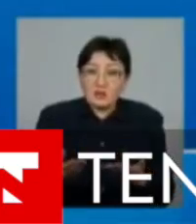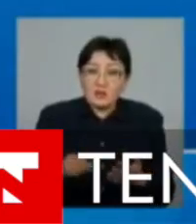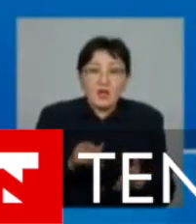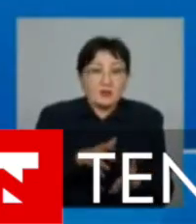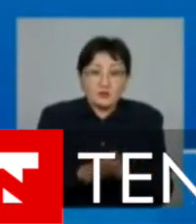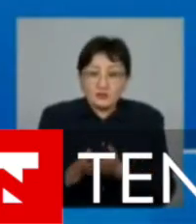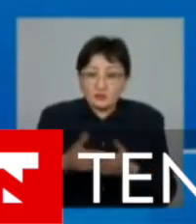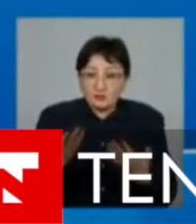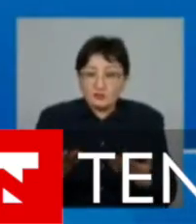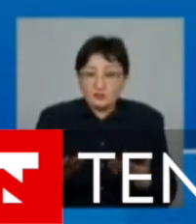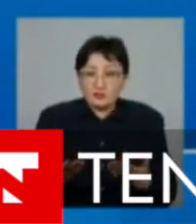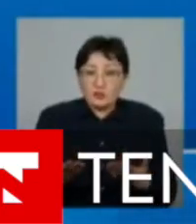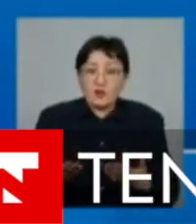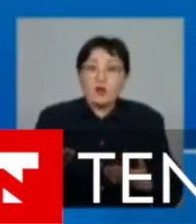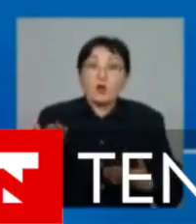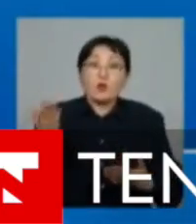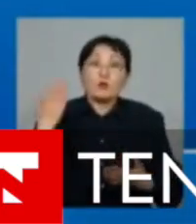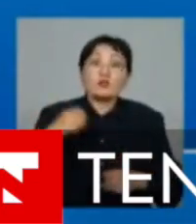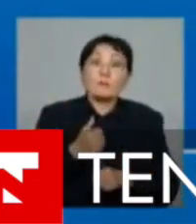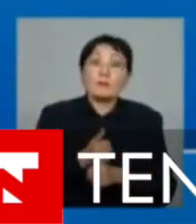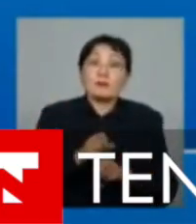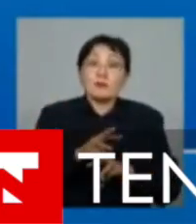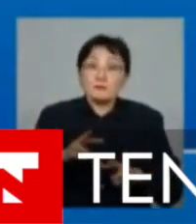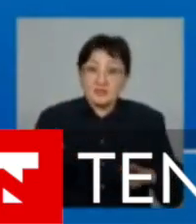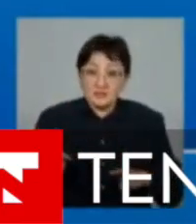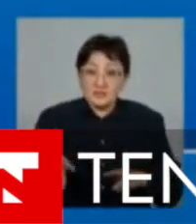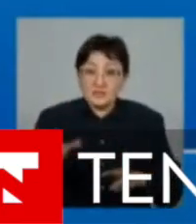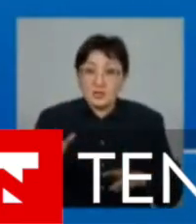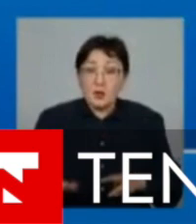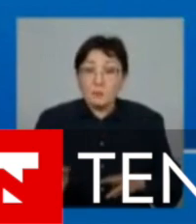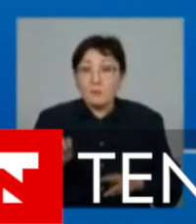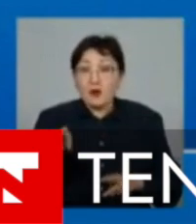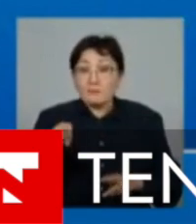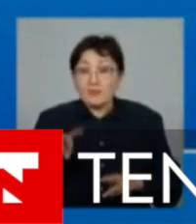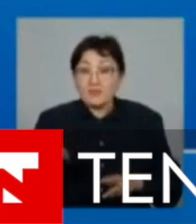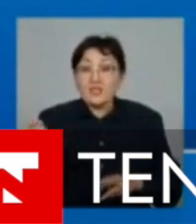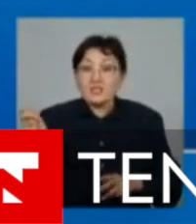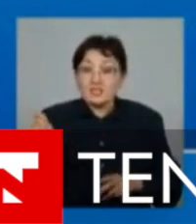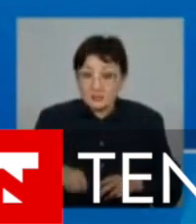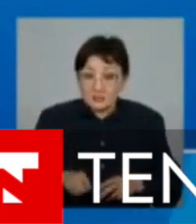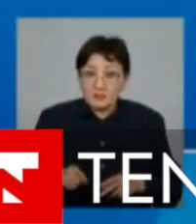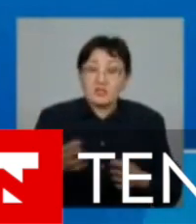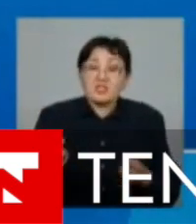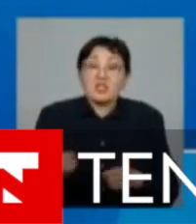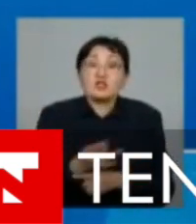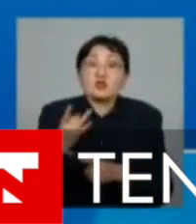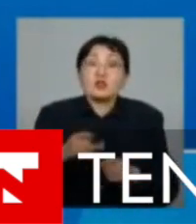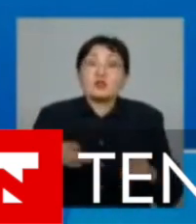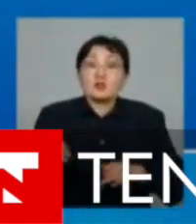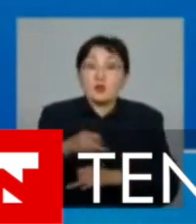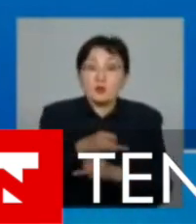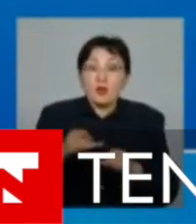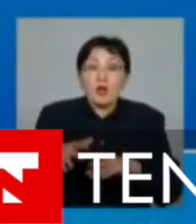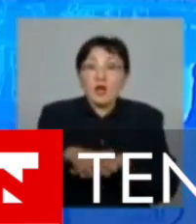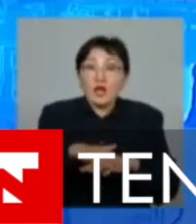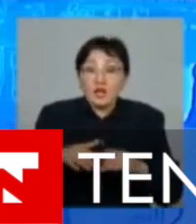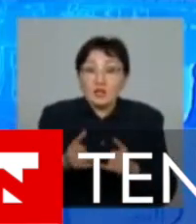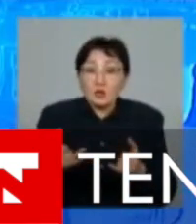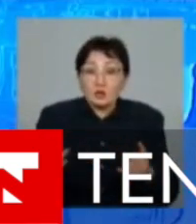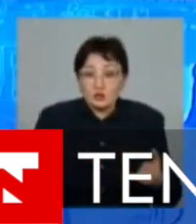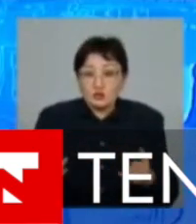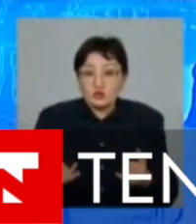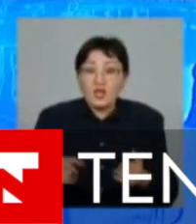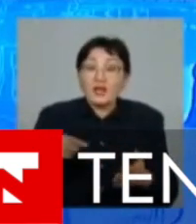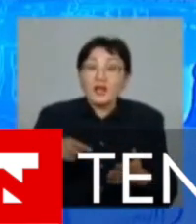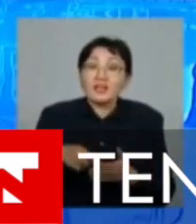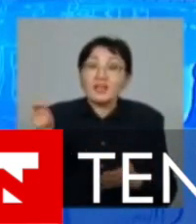келе жатырмыз. Өткенде премьер-министр мырза келді. Тағы көтердік біз. Алматылықтар үшін мына қалаға